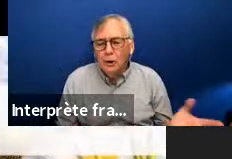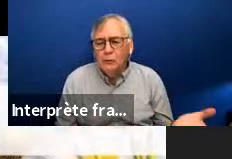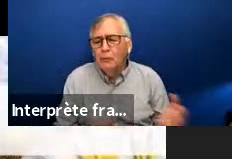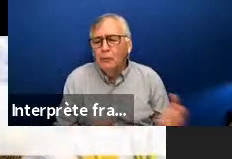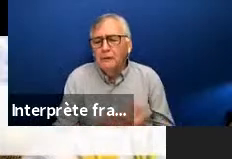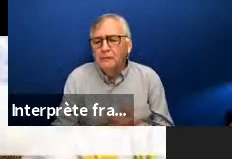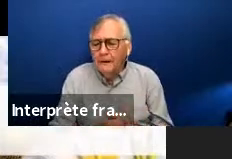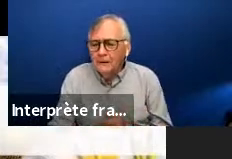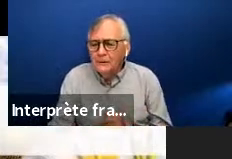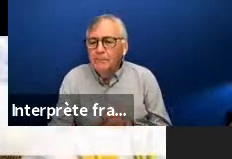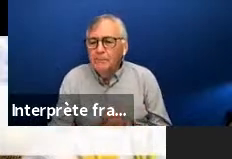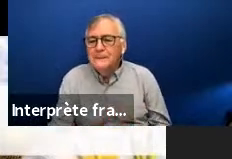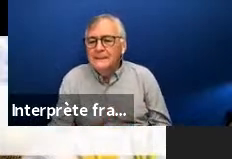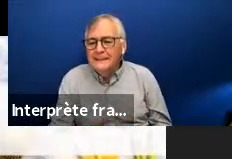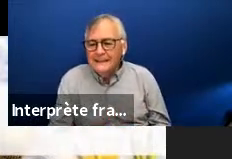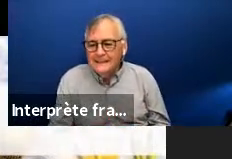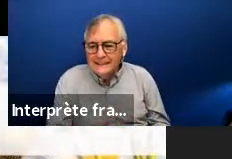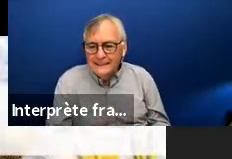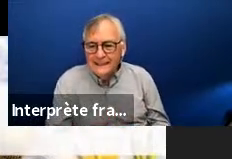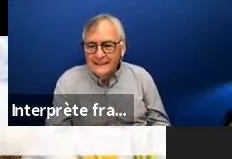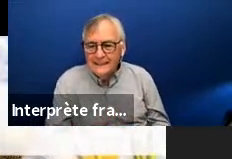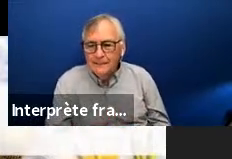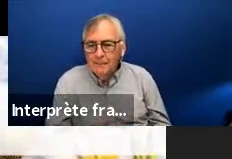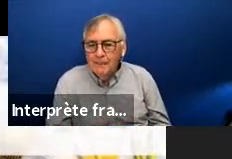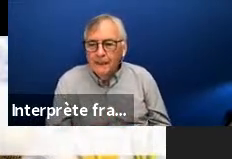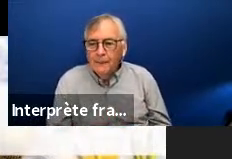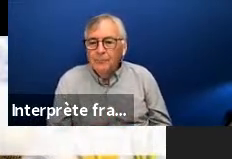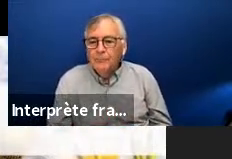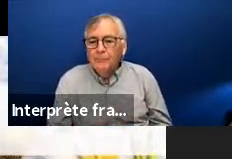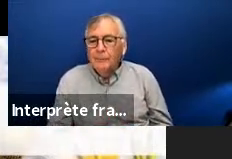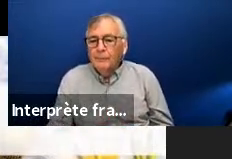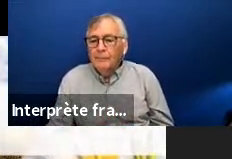Pourquoi je vous fais faire ce petit exercice?